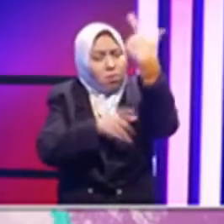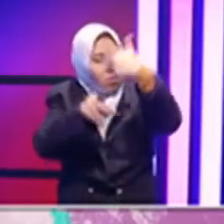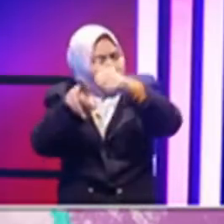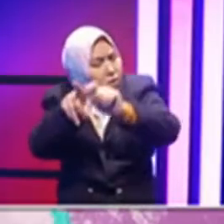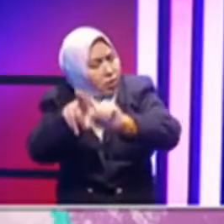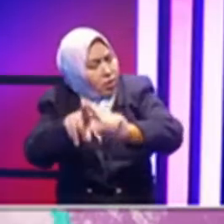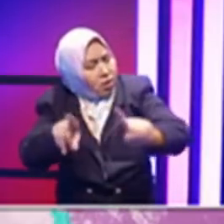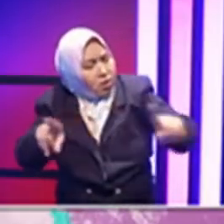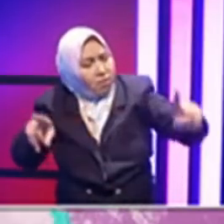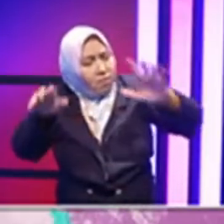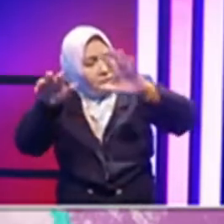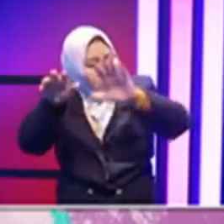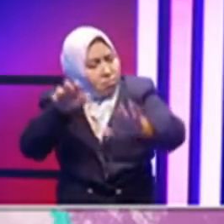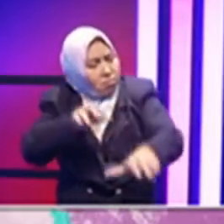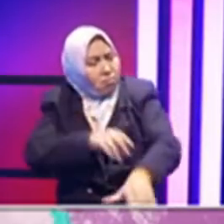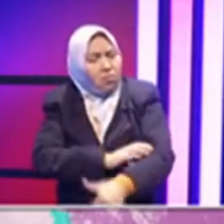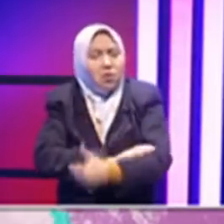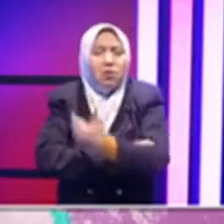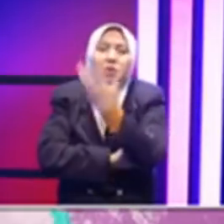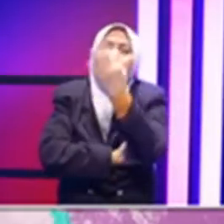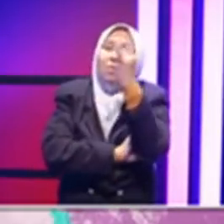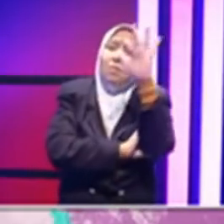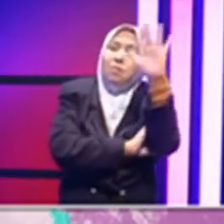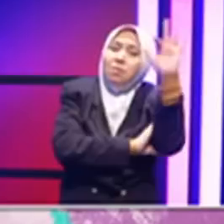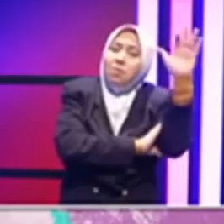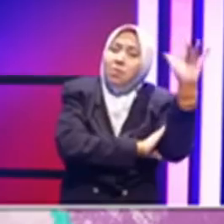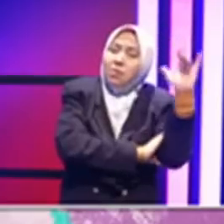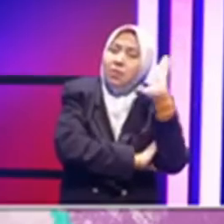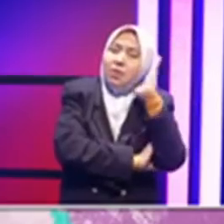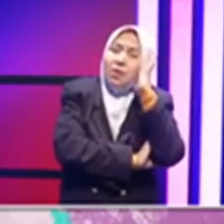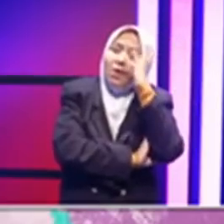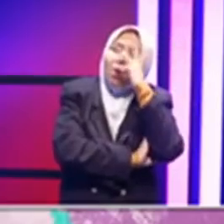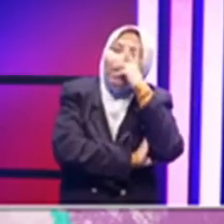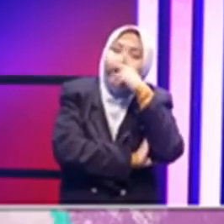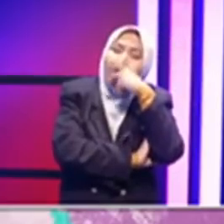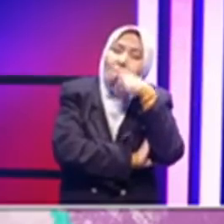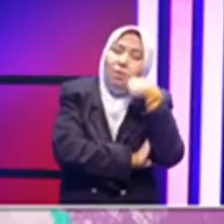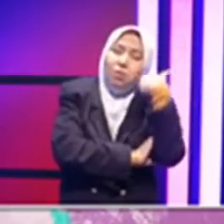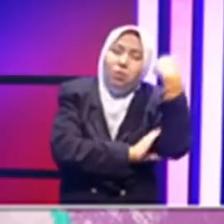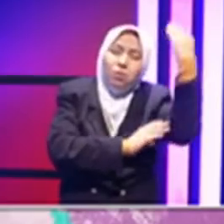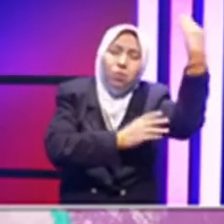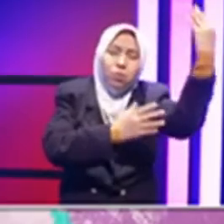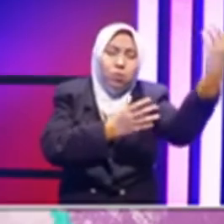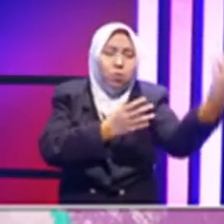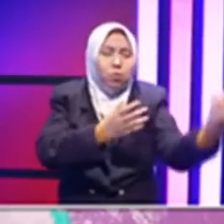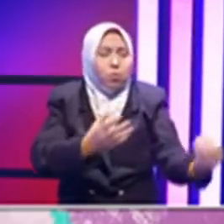وأنبتنا فيها من كل زوج